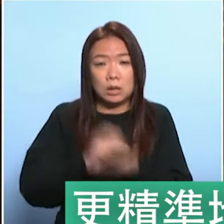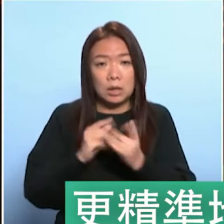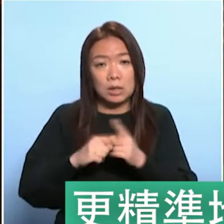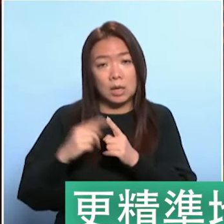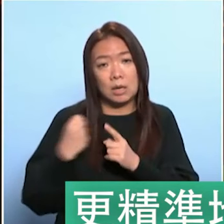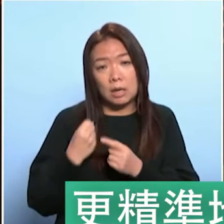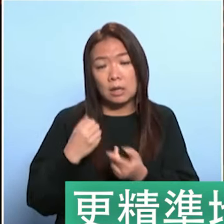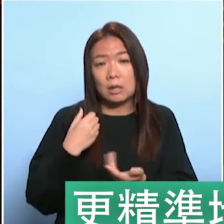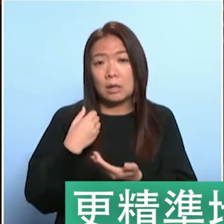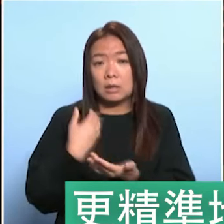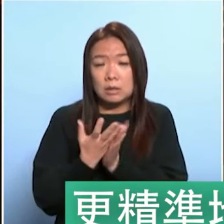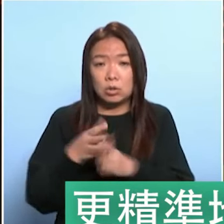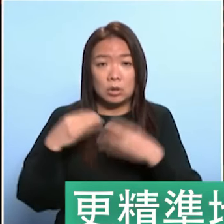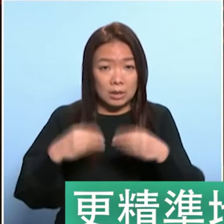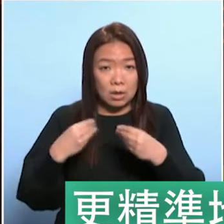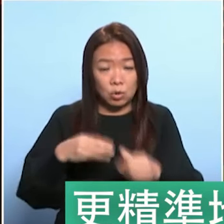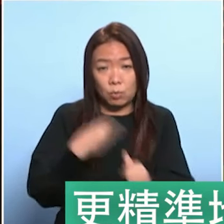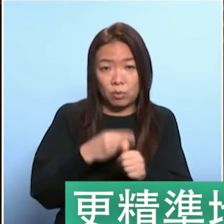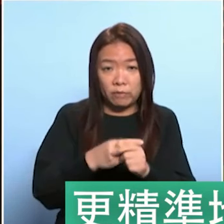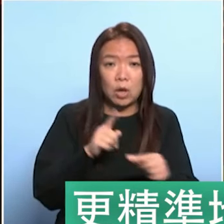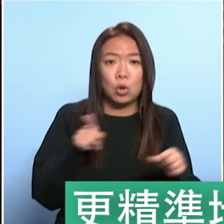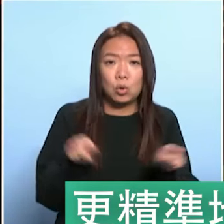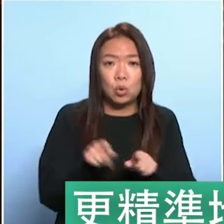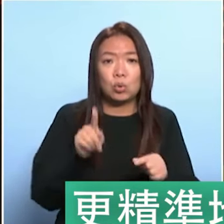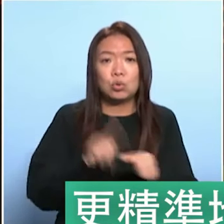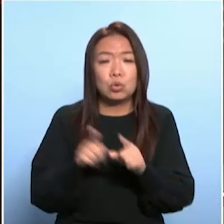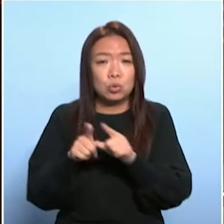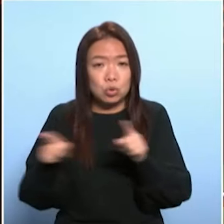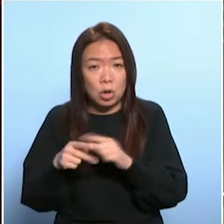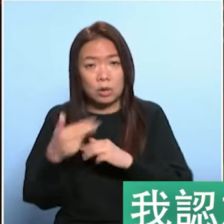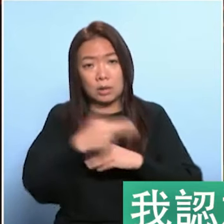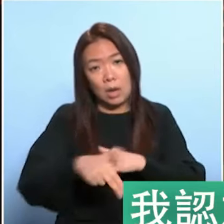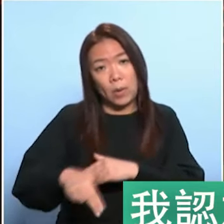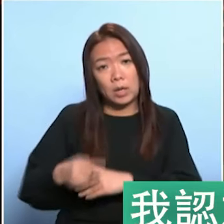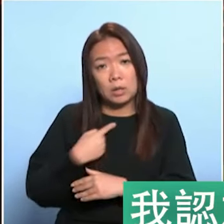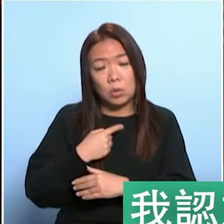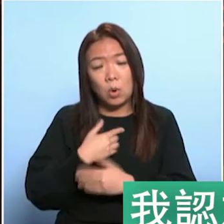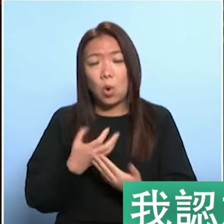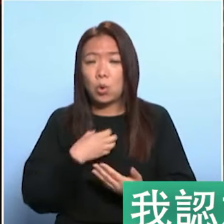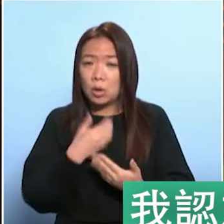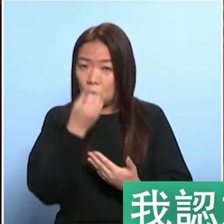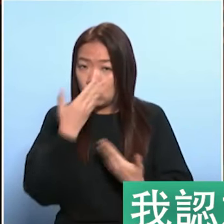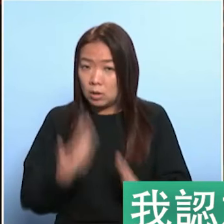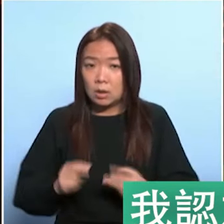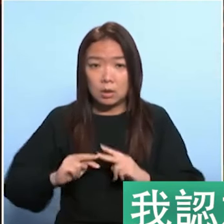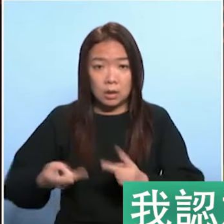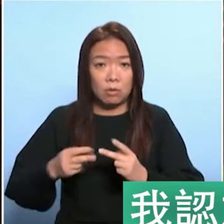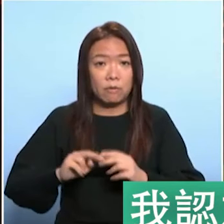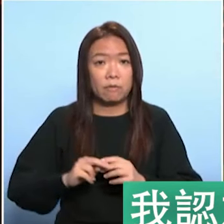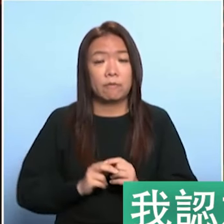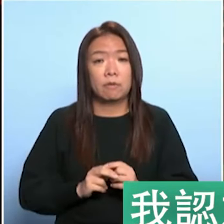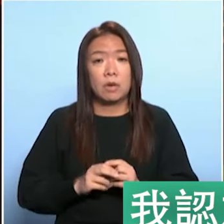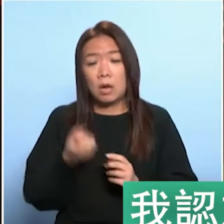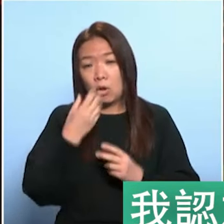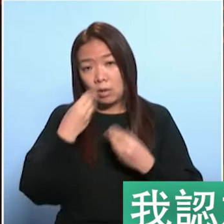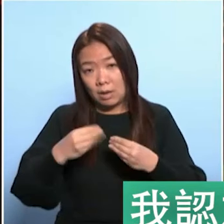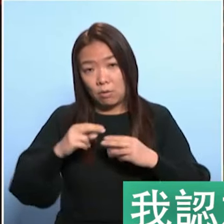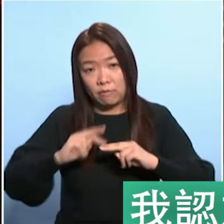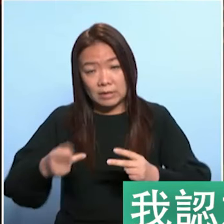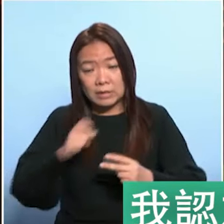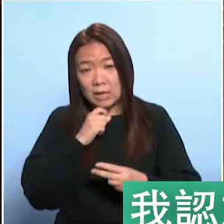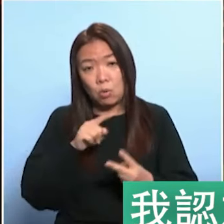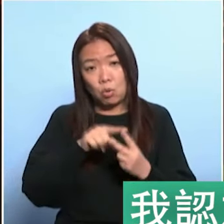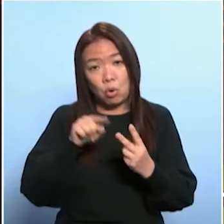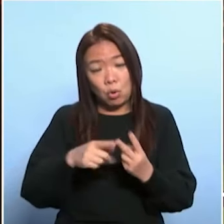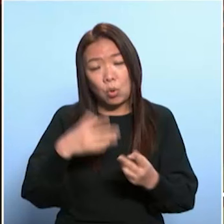資源教育培訓的短、中、長期的策略。我認為本港的教育發展藍圖至少有兩大關注